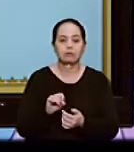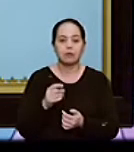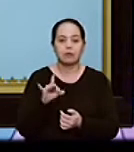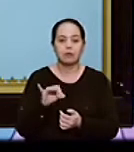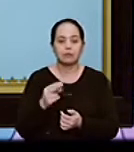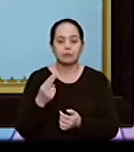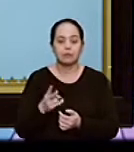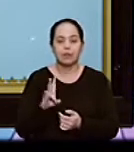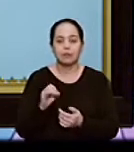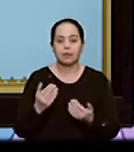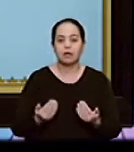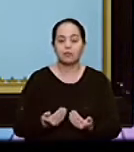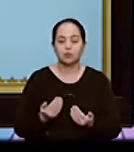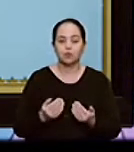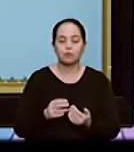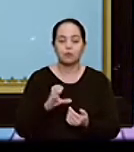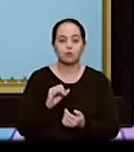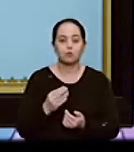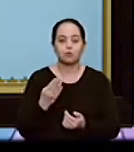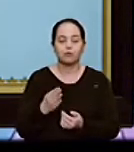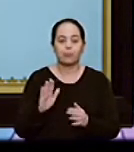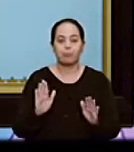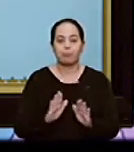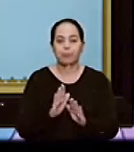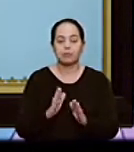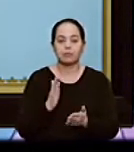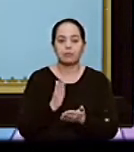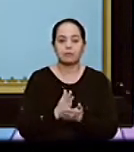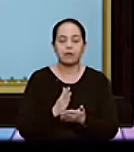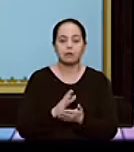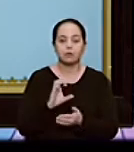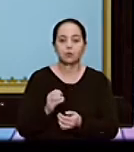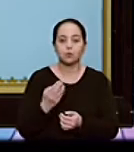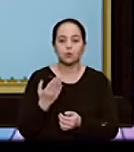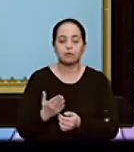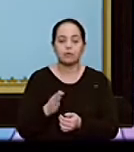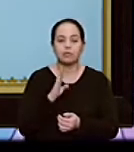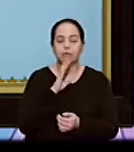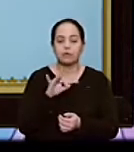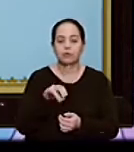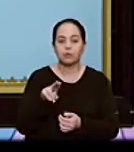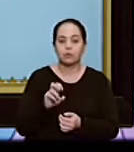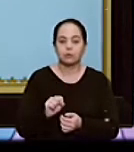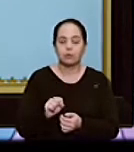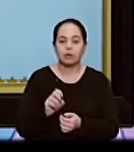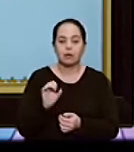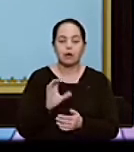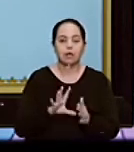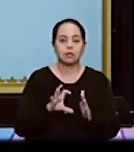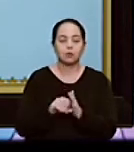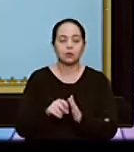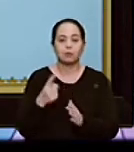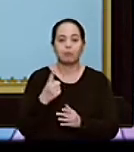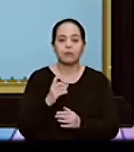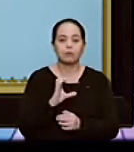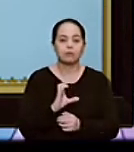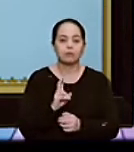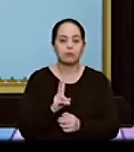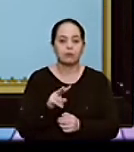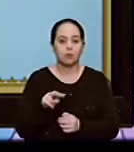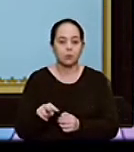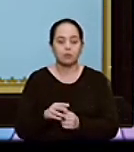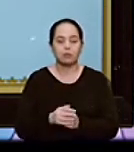– нарицательность, неодушевленность. Существительная «песня» является существительным женского рода, относится к